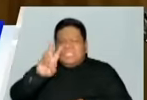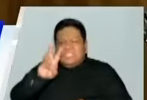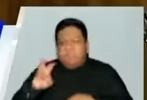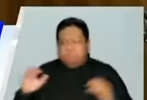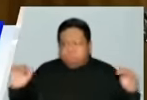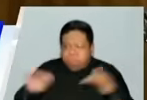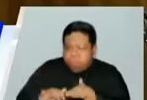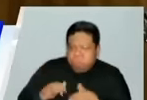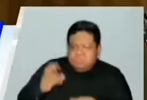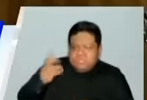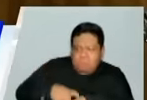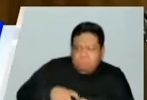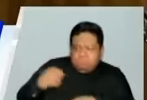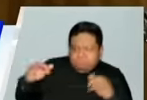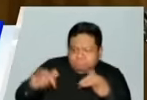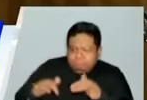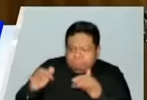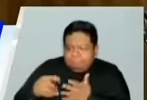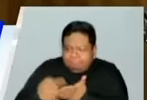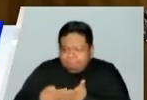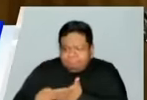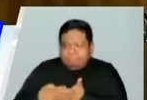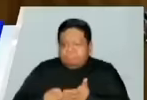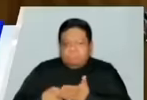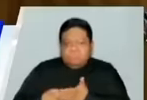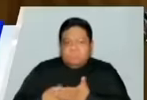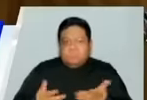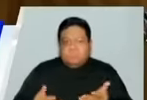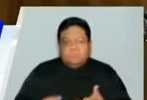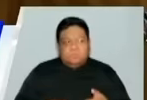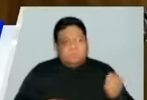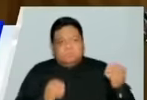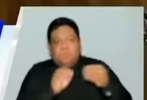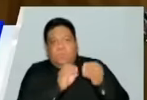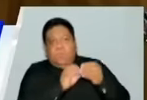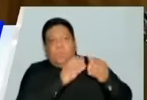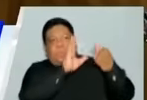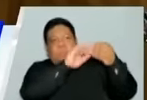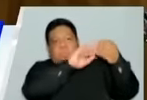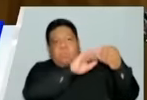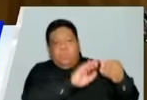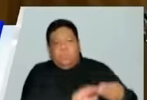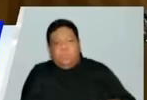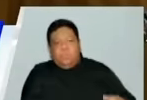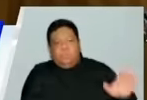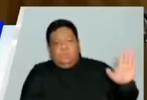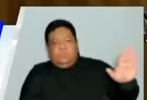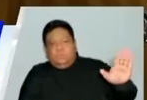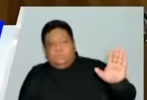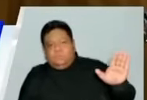mas maraming ang sinabi yung kampo ni